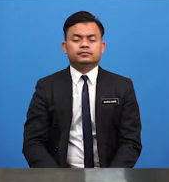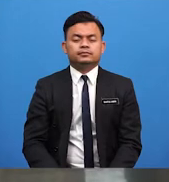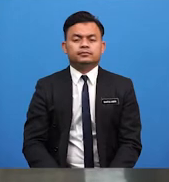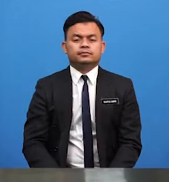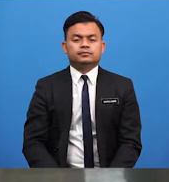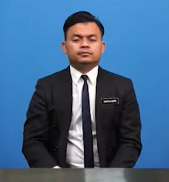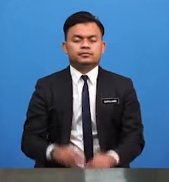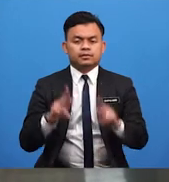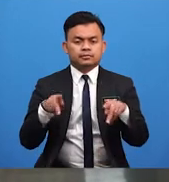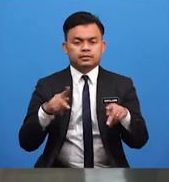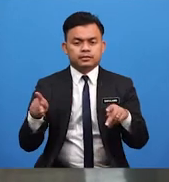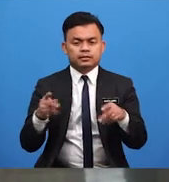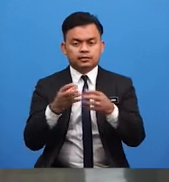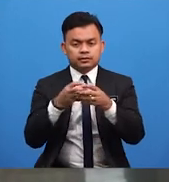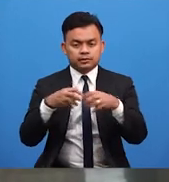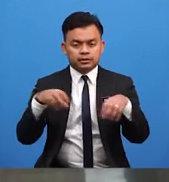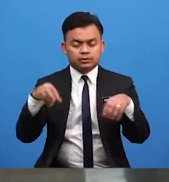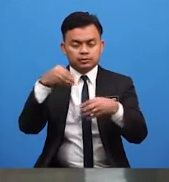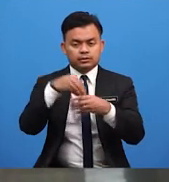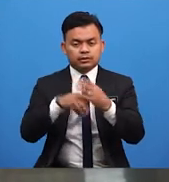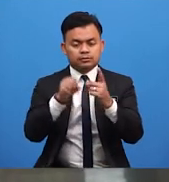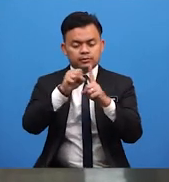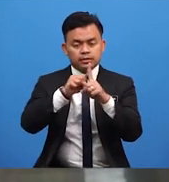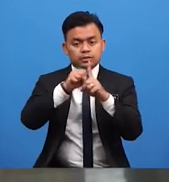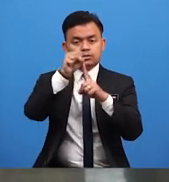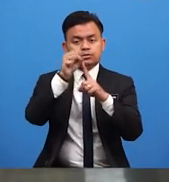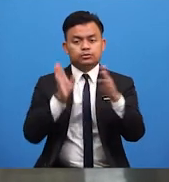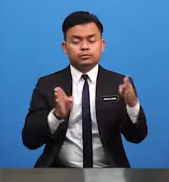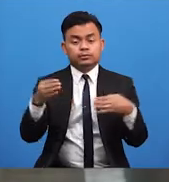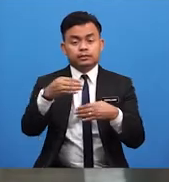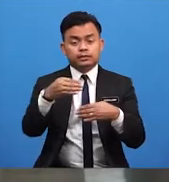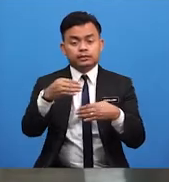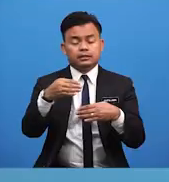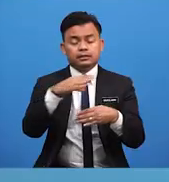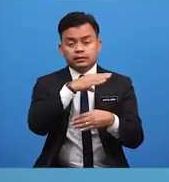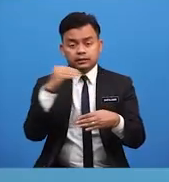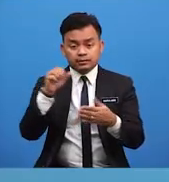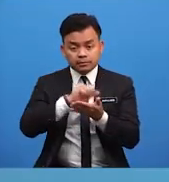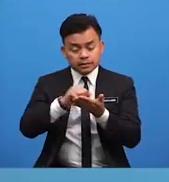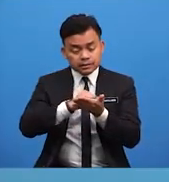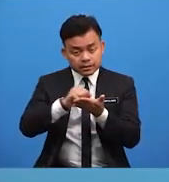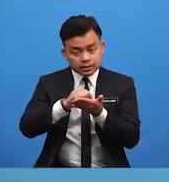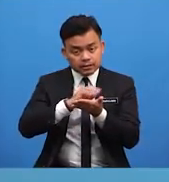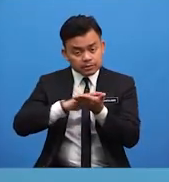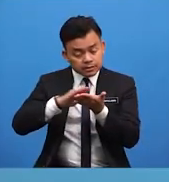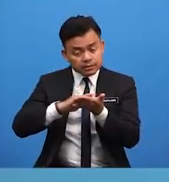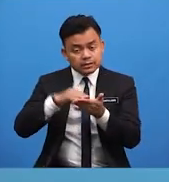Pastikan telur berada dalam suhu bilik dan dibersihkan sebelum direbus.